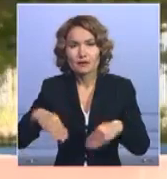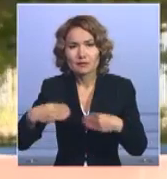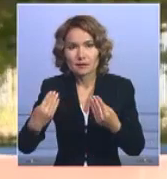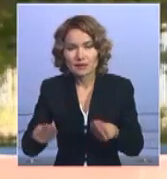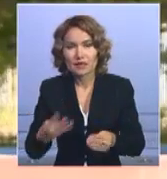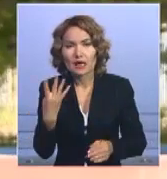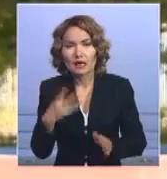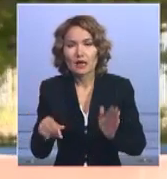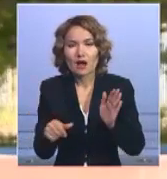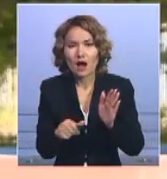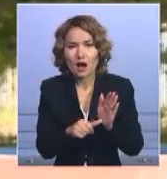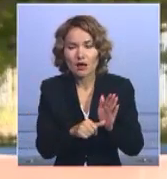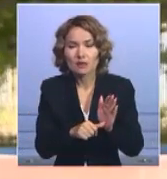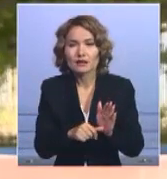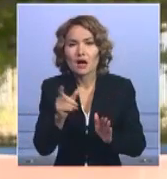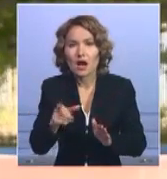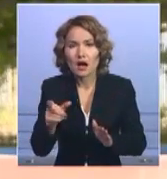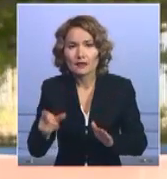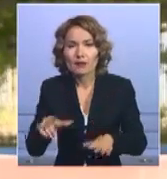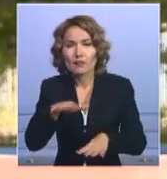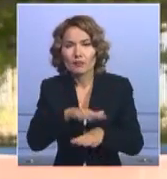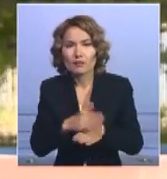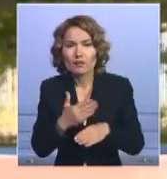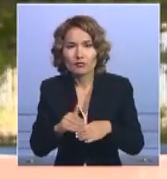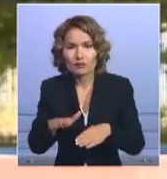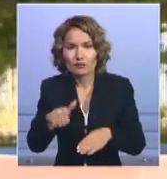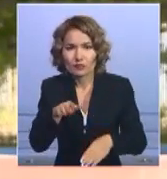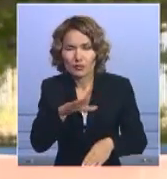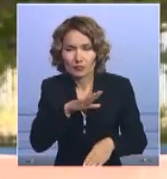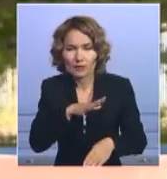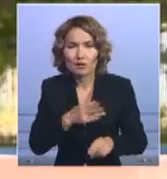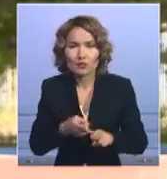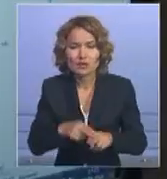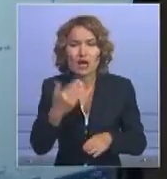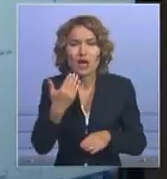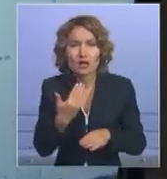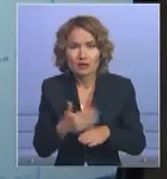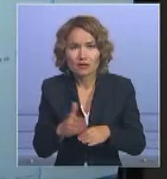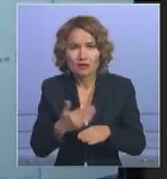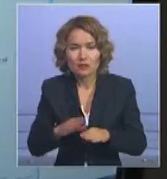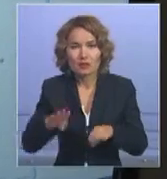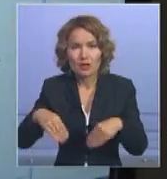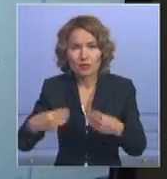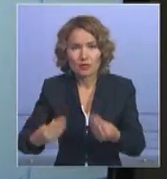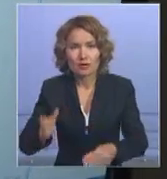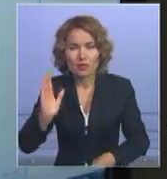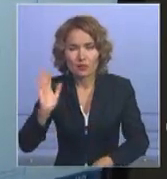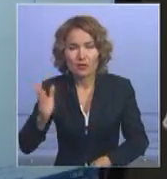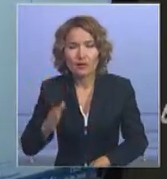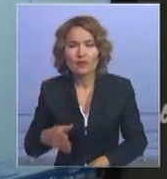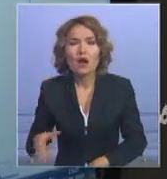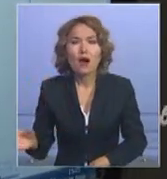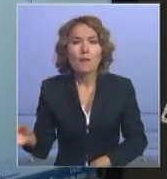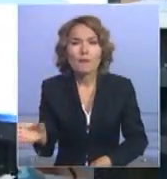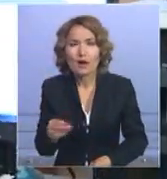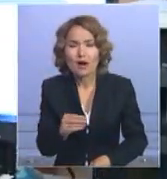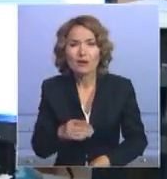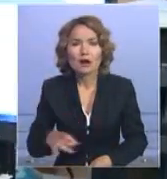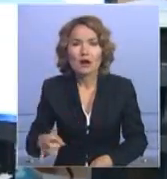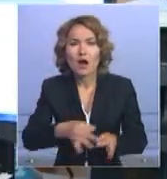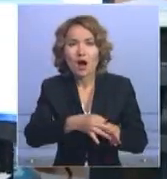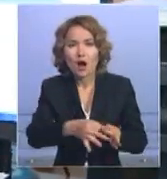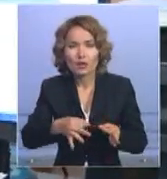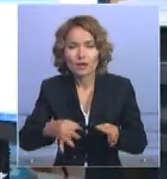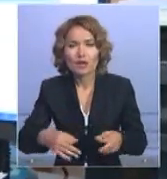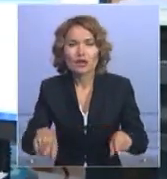адам. 121 миллион беріп, 76 жұмыс орнын ашып отырмыз. Қазір өңірдегі барлық аудандарда жұмысқа тарту ісі қызу жүріп